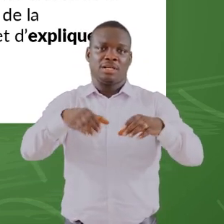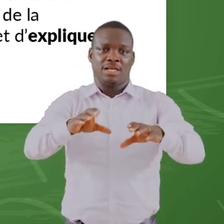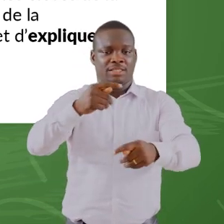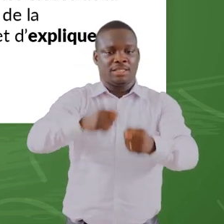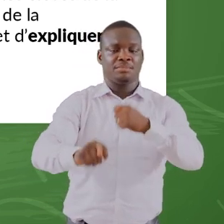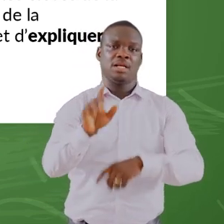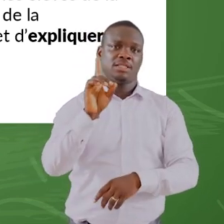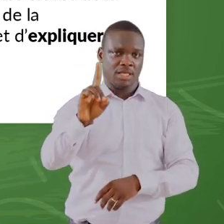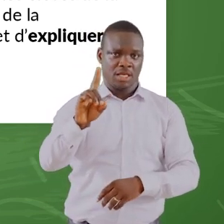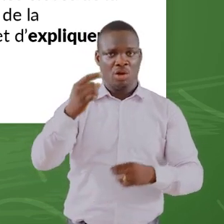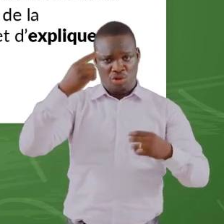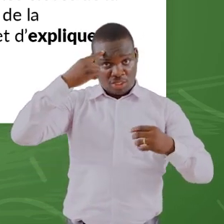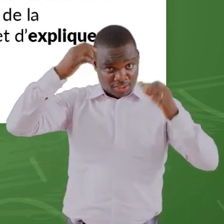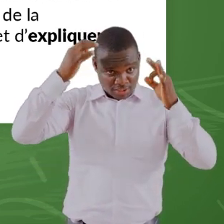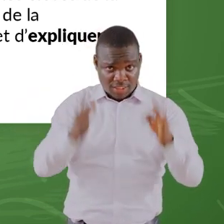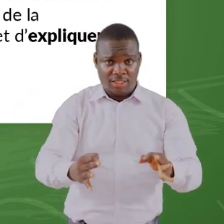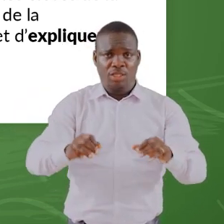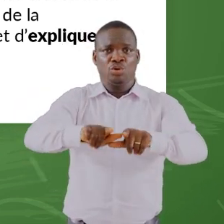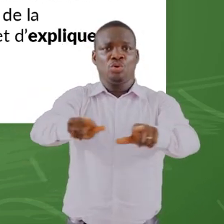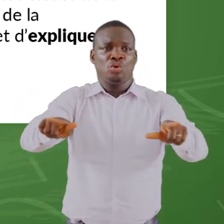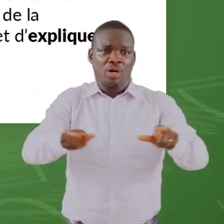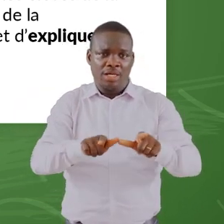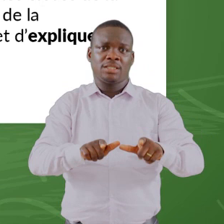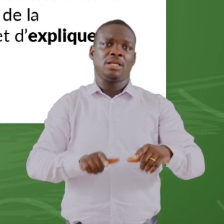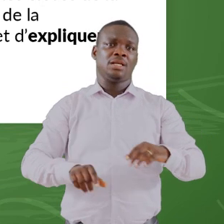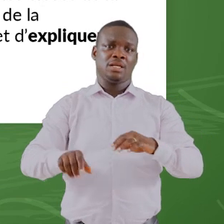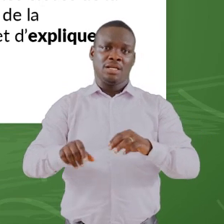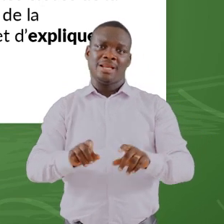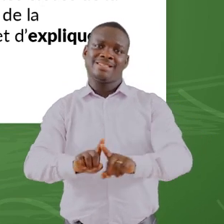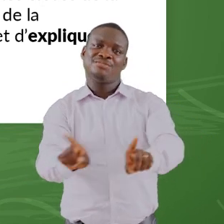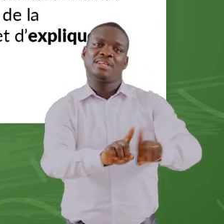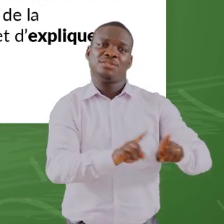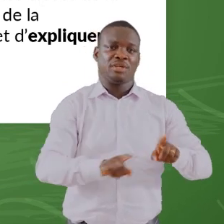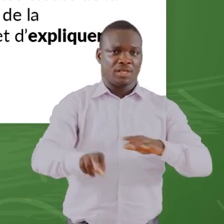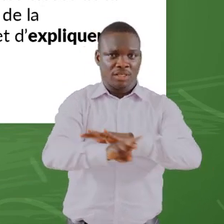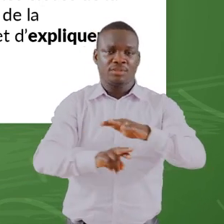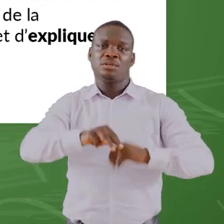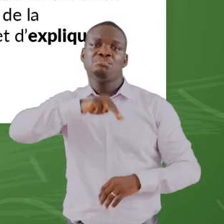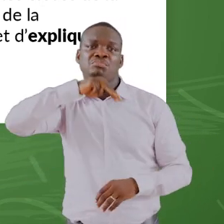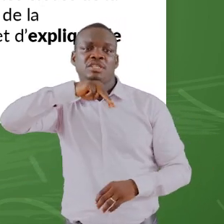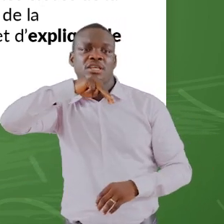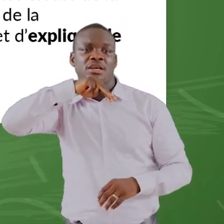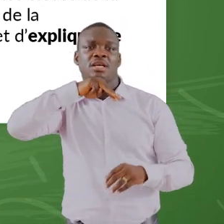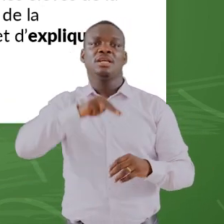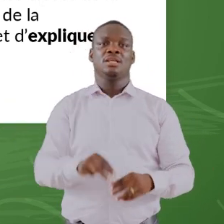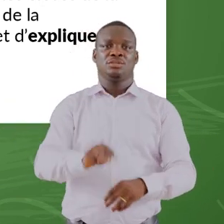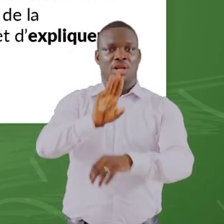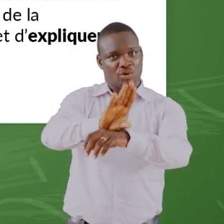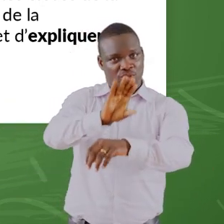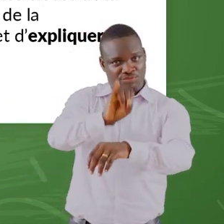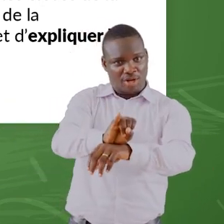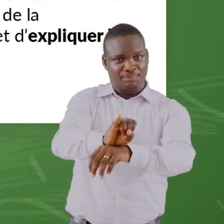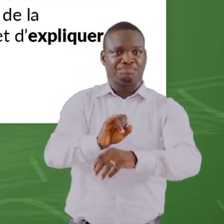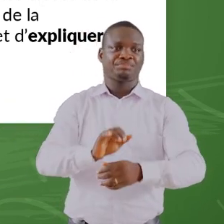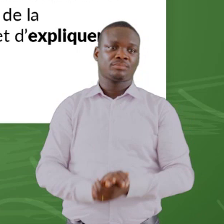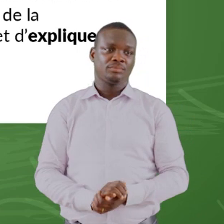terminale D décident de localiser les principales ressources minières de la Côte